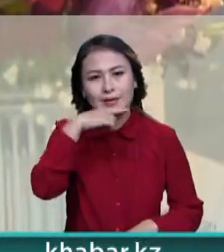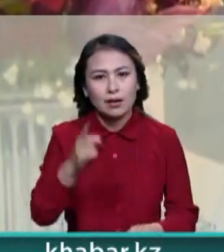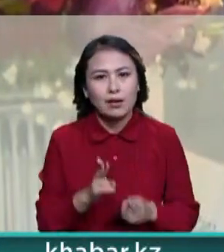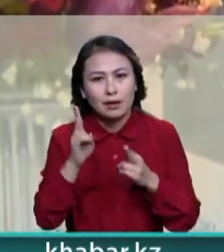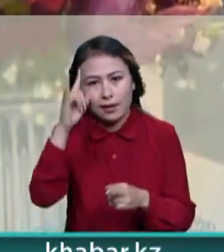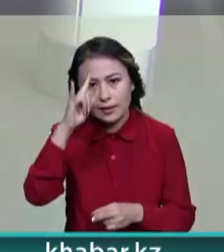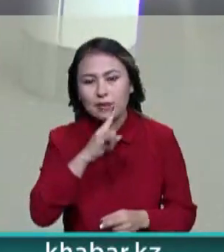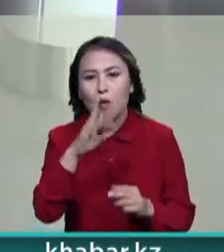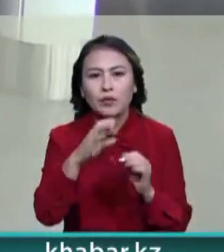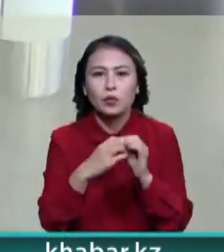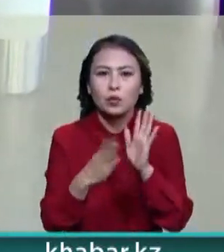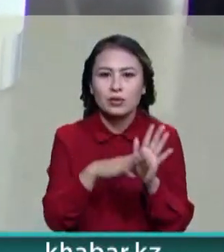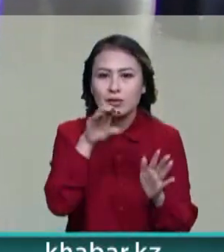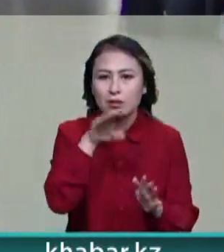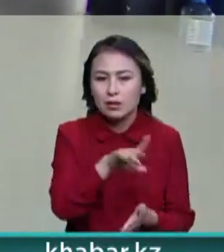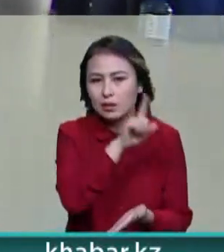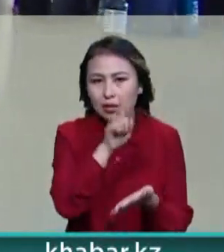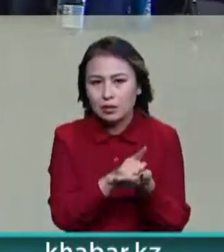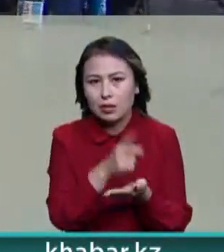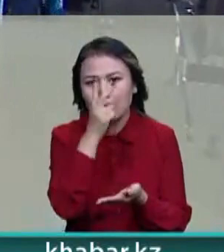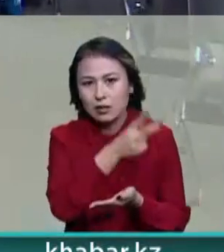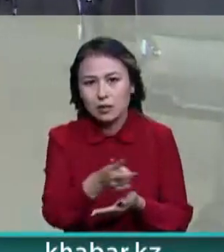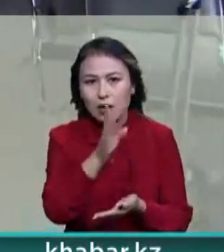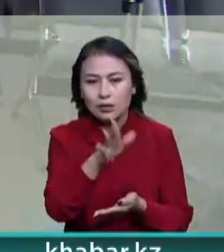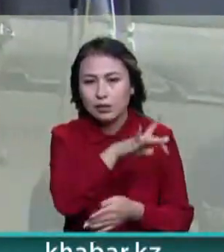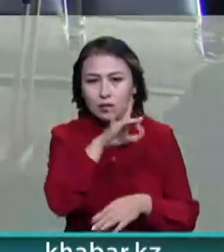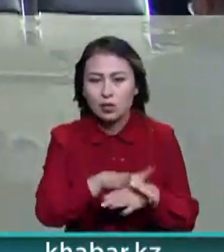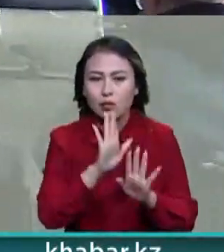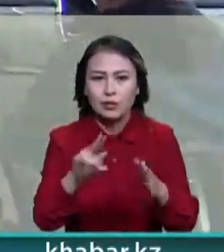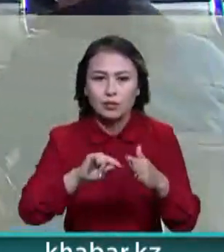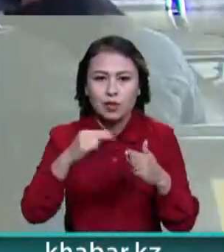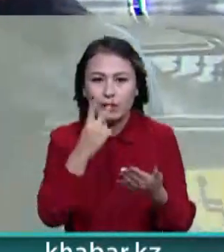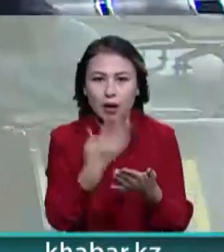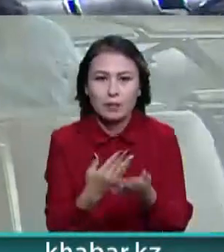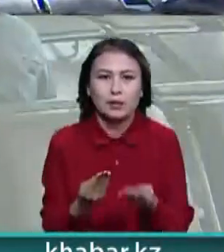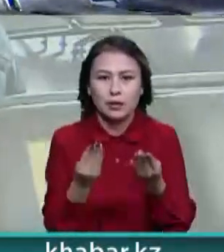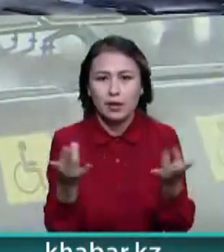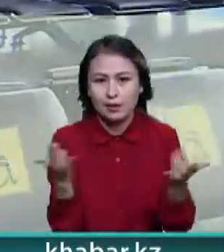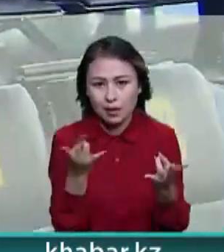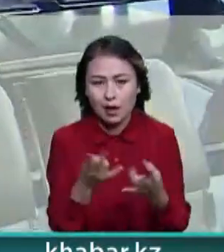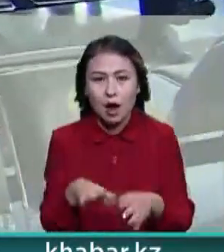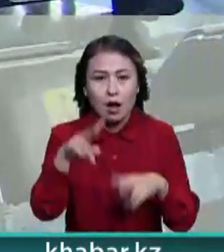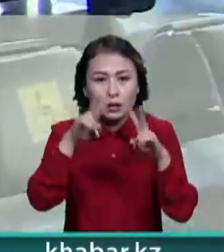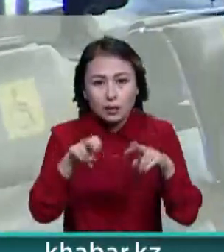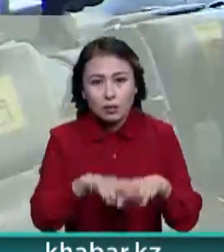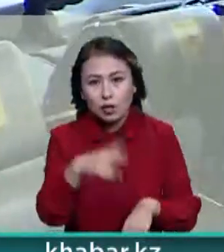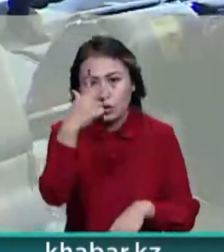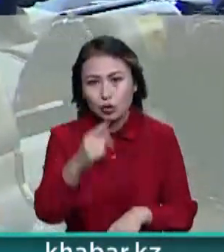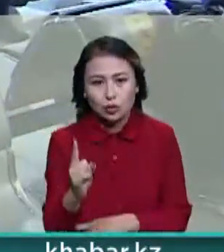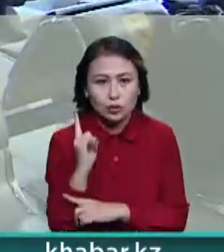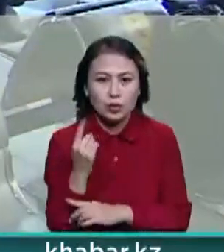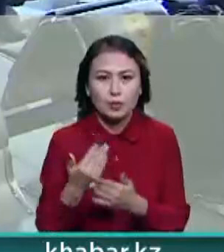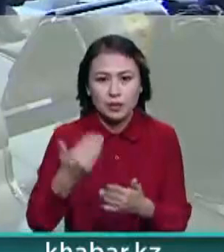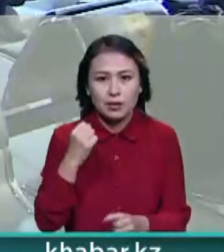алған қазақстандықтар COVID-19 тестінің теріс нәтижесі бар анықтаманы ұсыну керек. Ал зертханалық талдау 3 күн